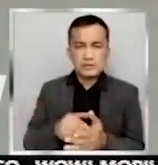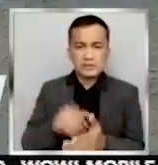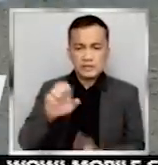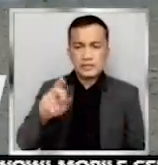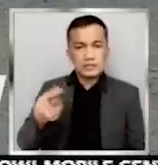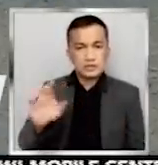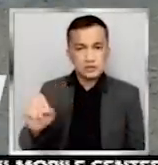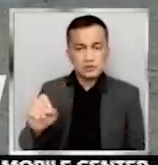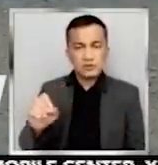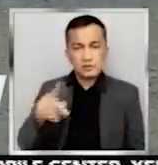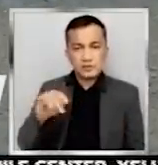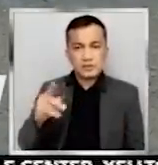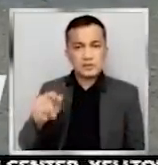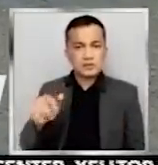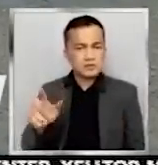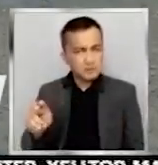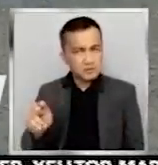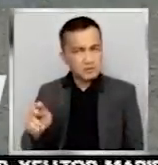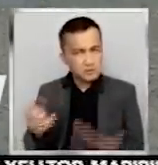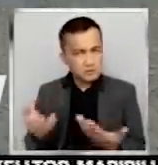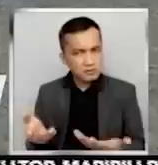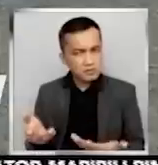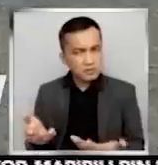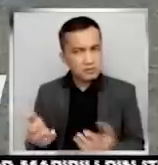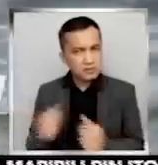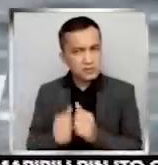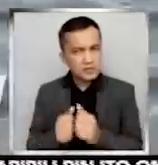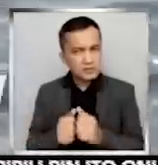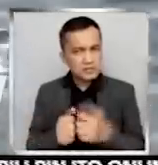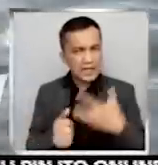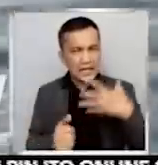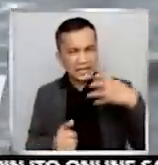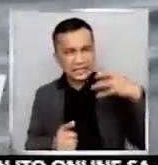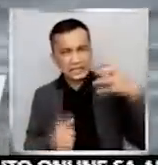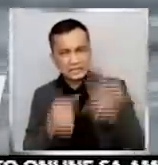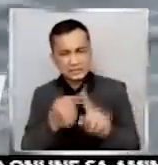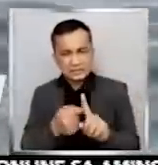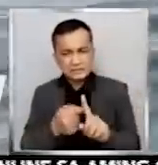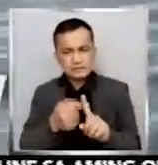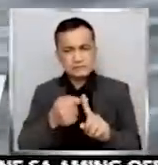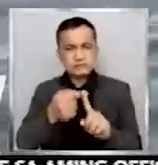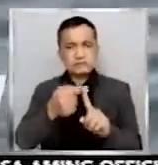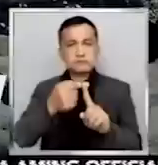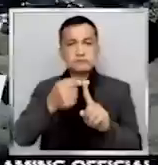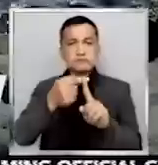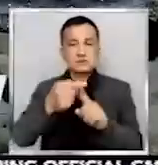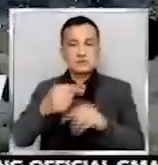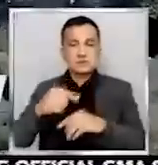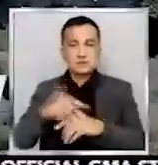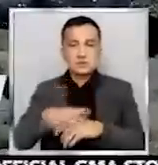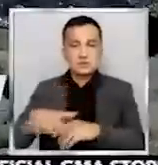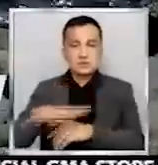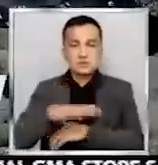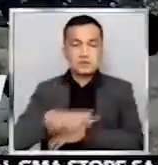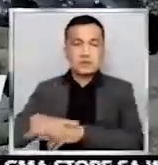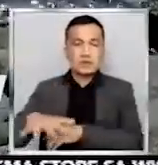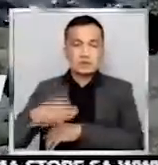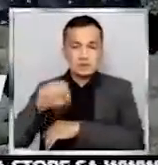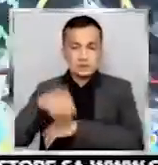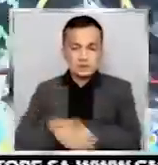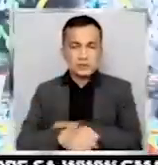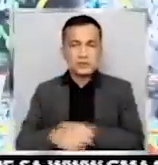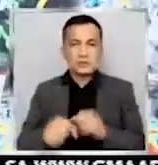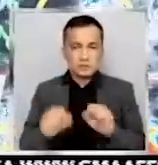phenomenon. Ito naman yung pag-init ng temperatura sa ibabaw ng dagat na posibleng magdulot ng below normal na